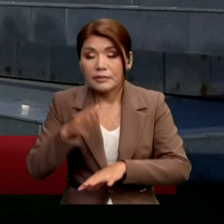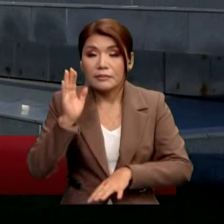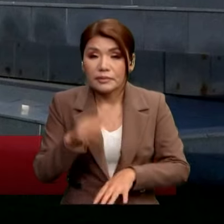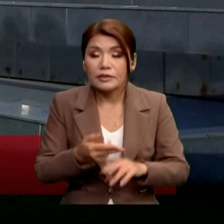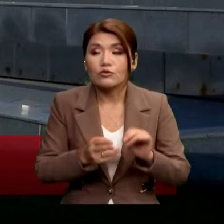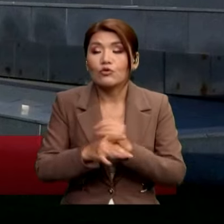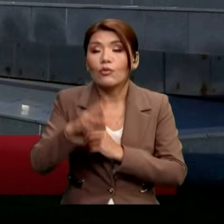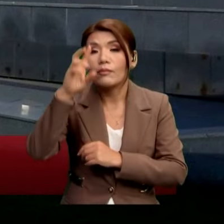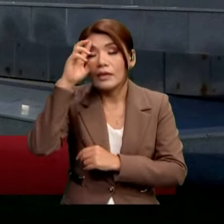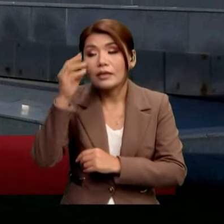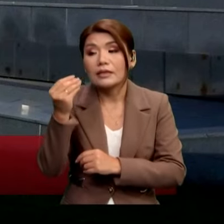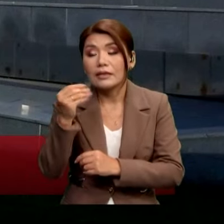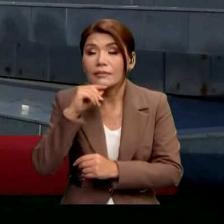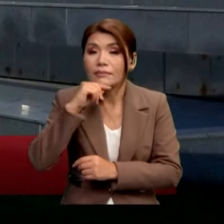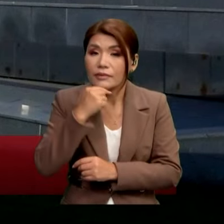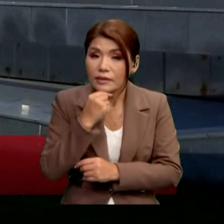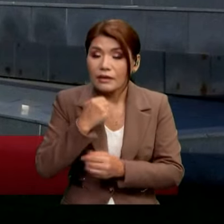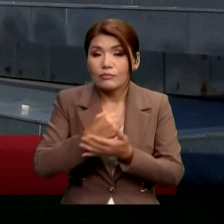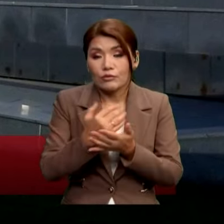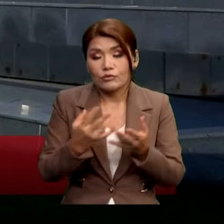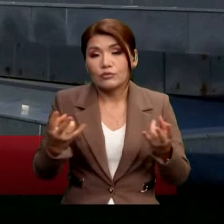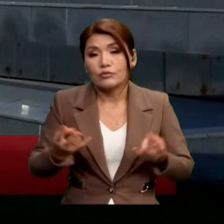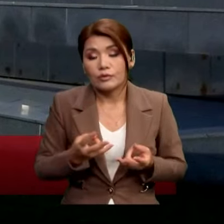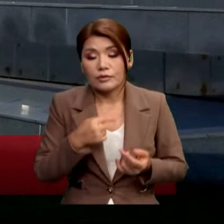ол мемлекет қаржысын үнемдеу құралы дейді.